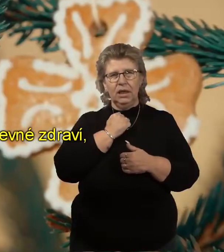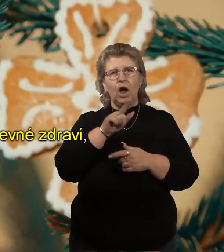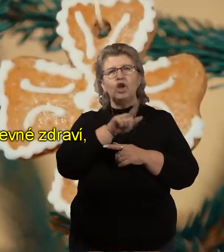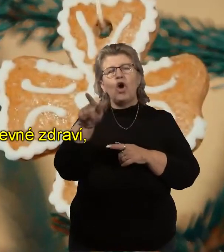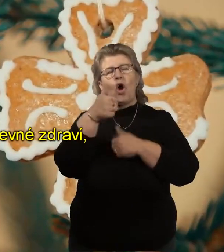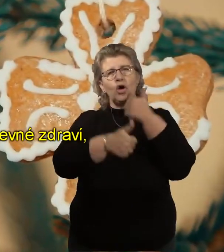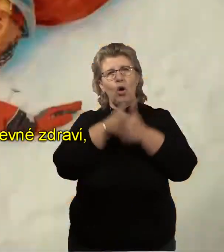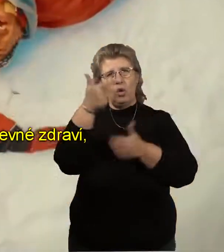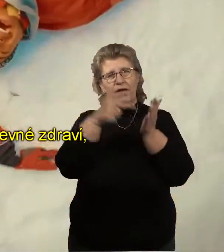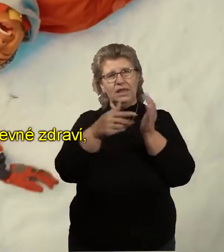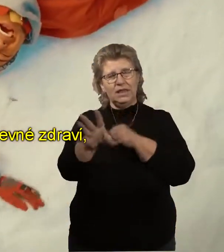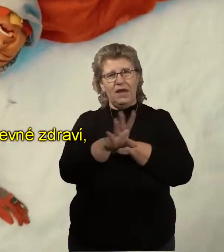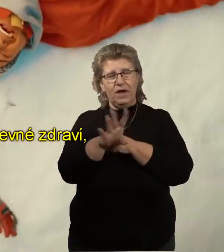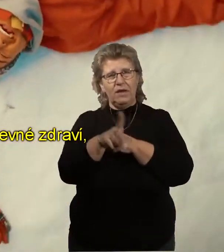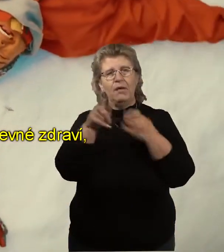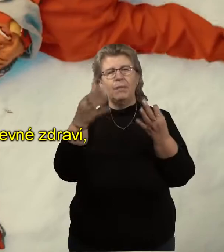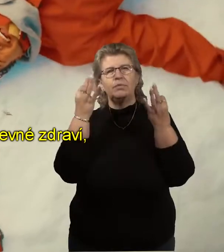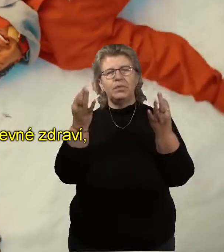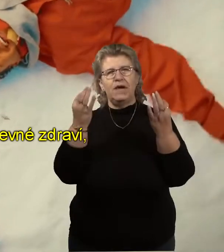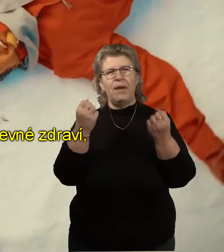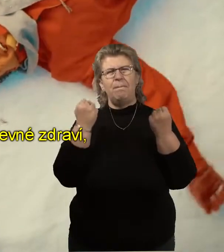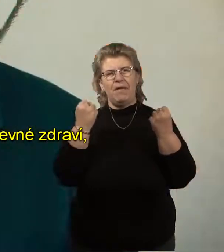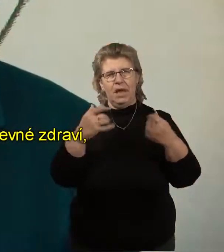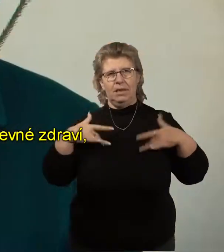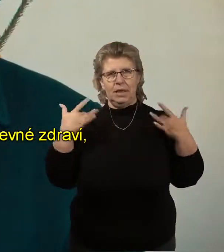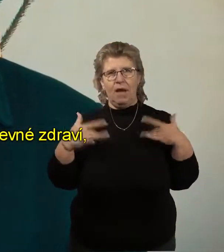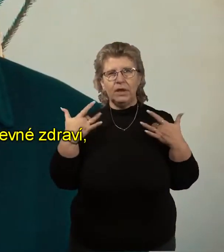roku 2019, vám přeji hlavně pevné